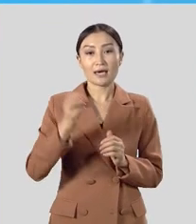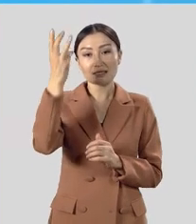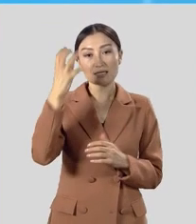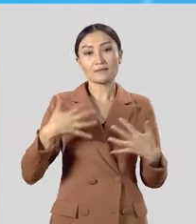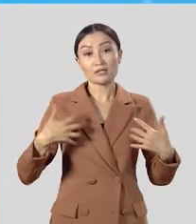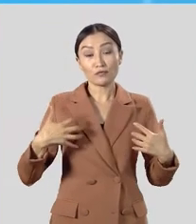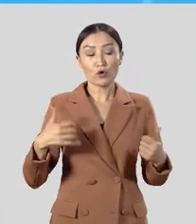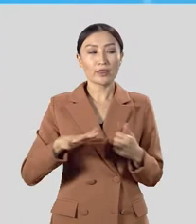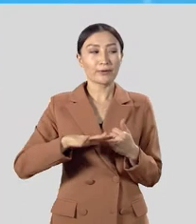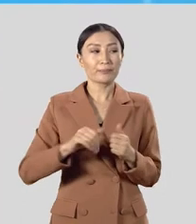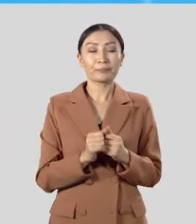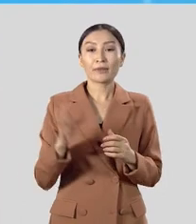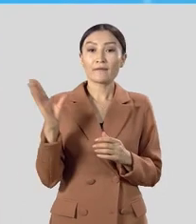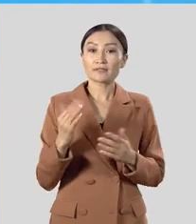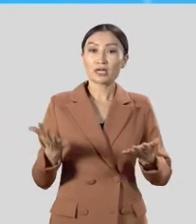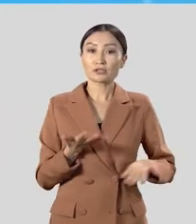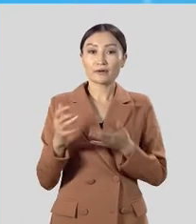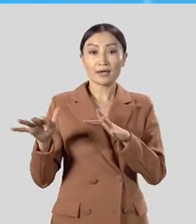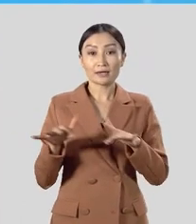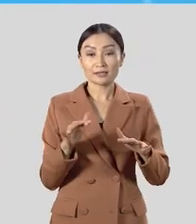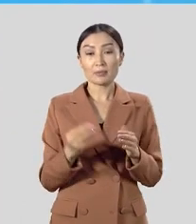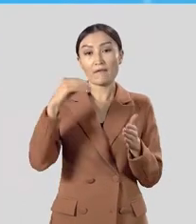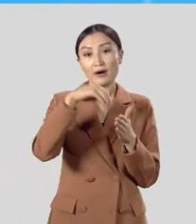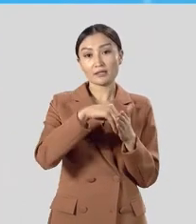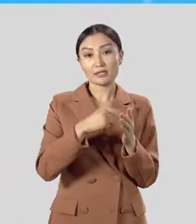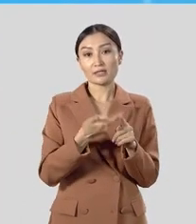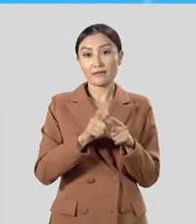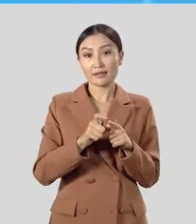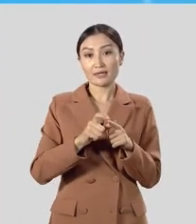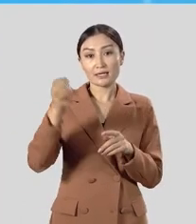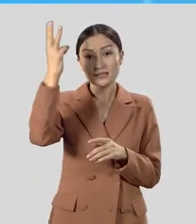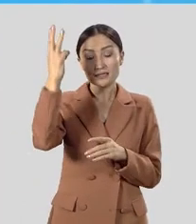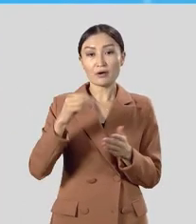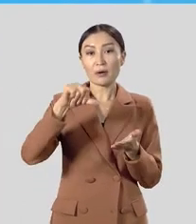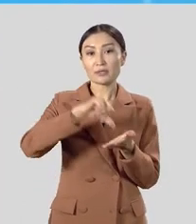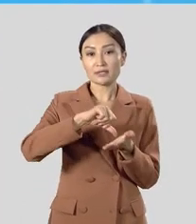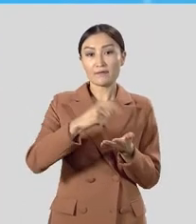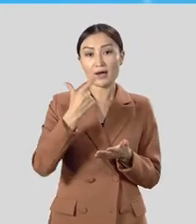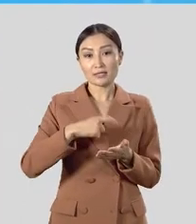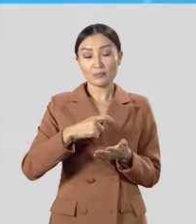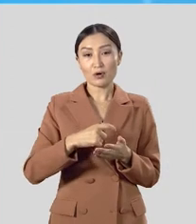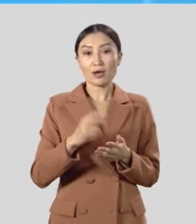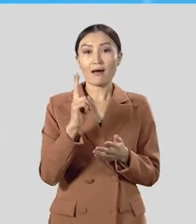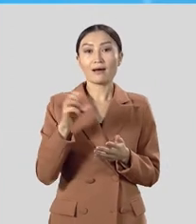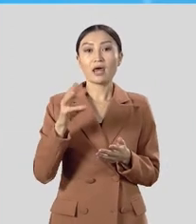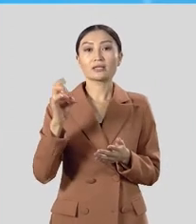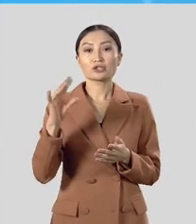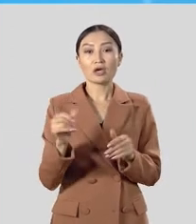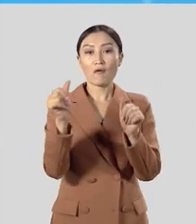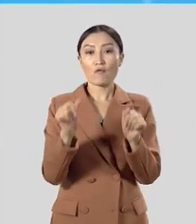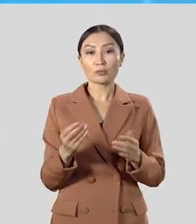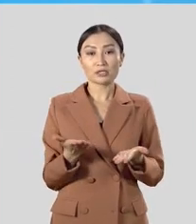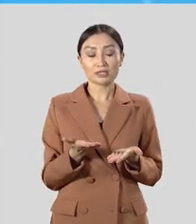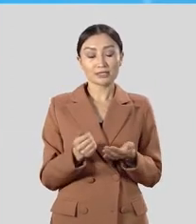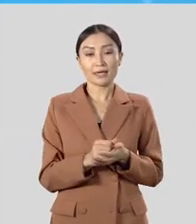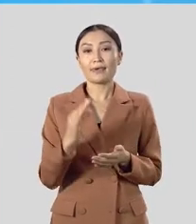царство животные. Все живые организмы, входящие в эти царства, представляют собой клеточные формы